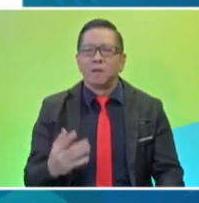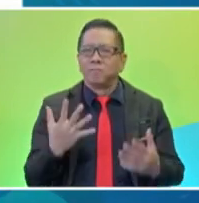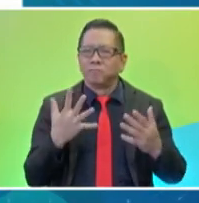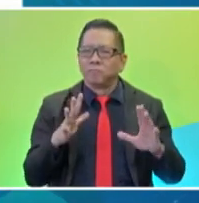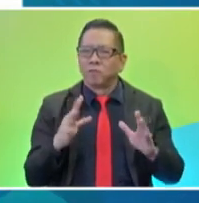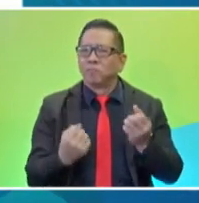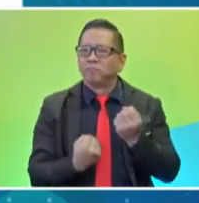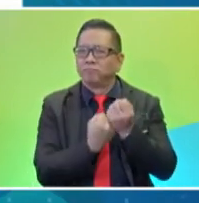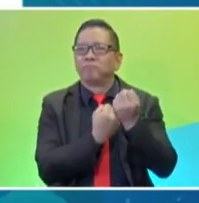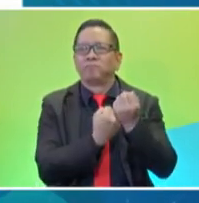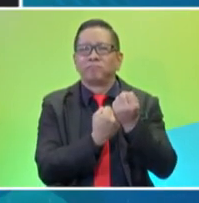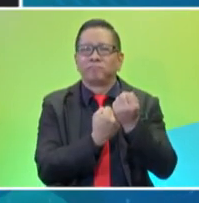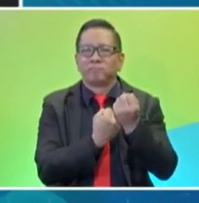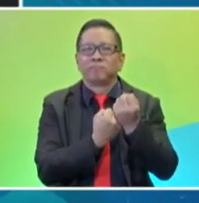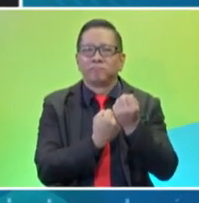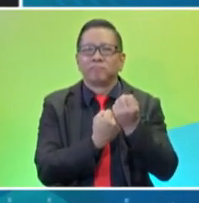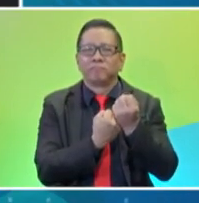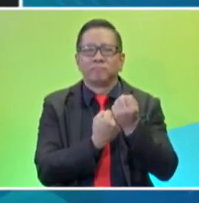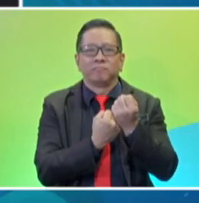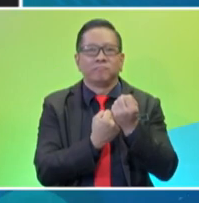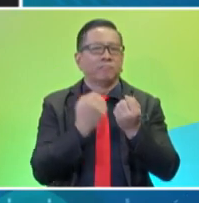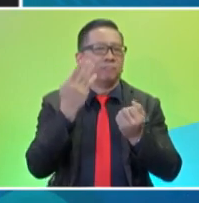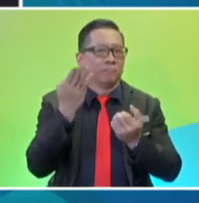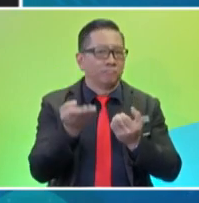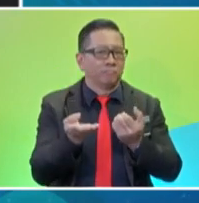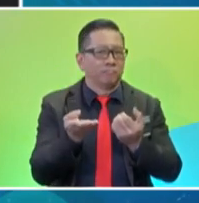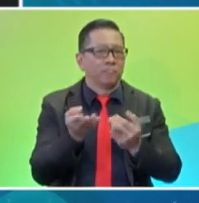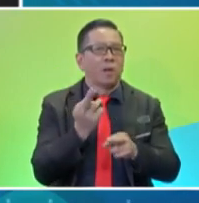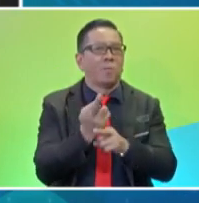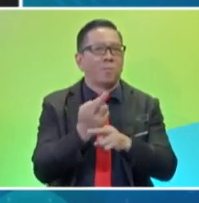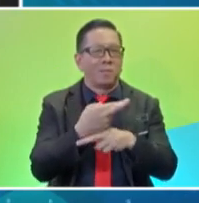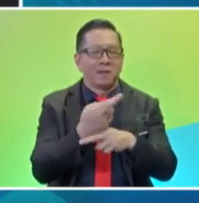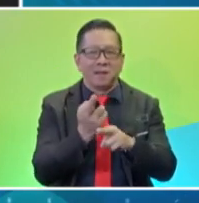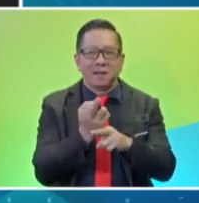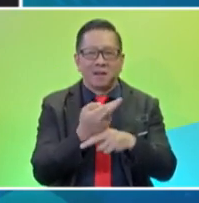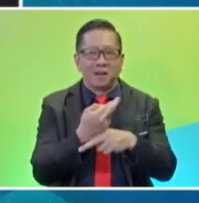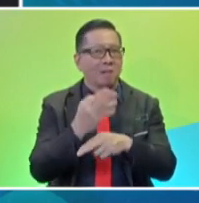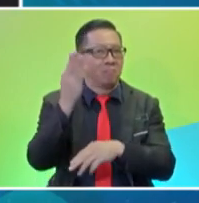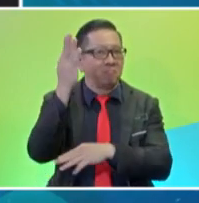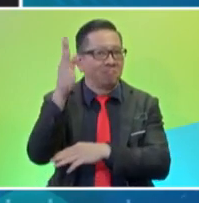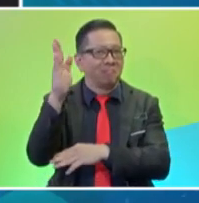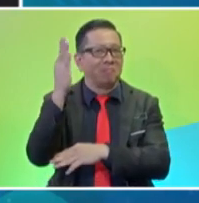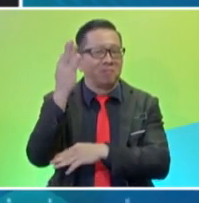negara kita dia adalah mereka jalur Gemilang beliau